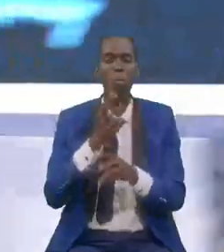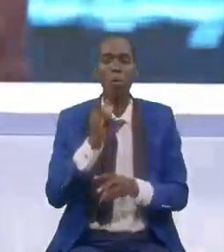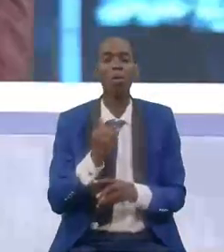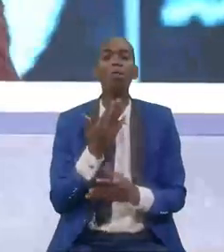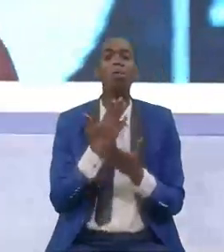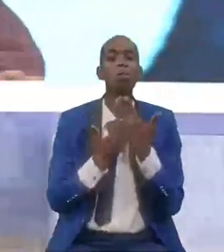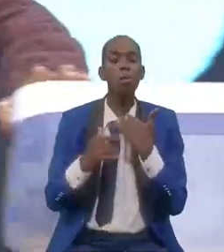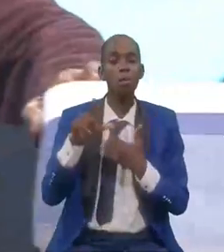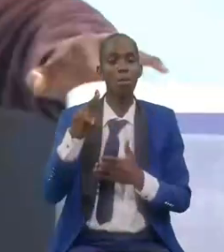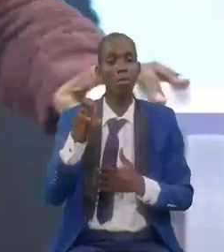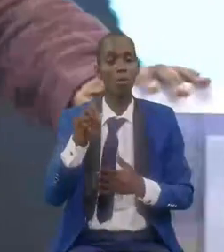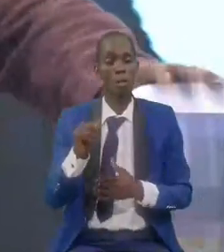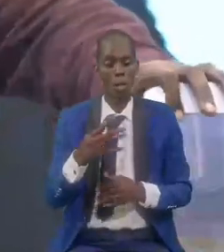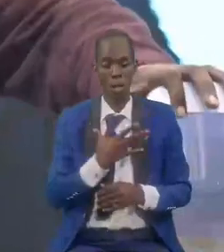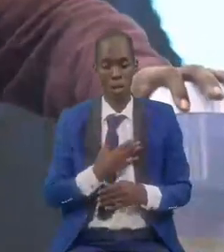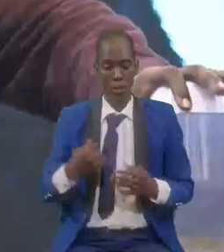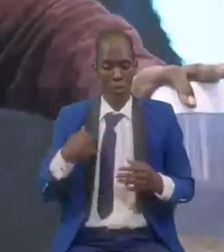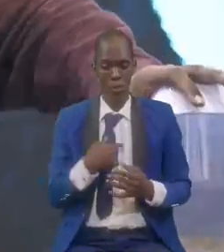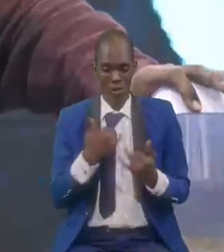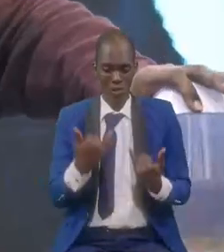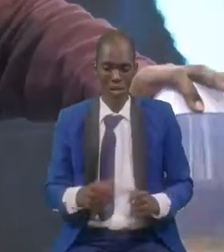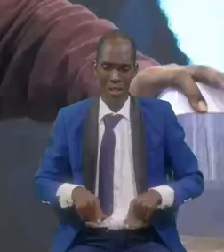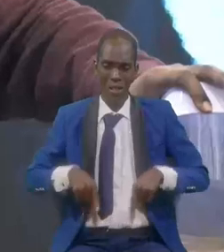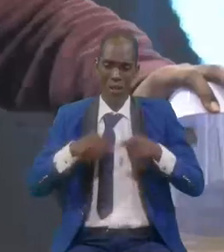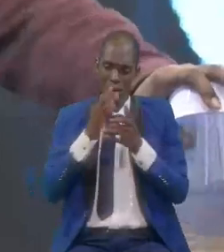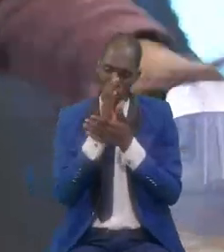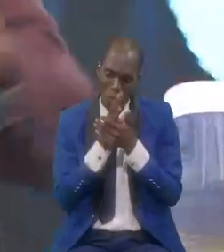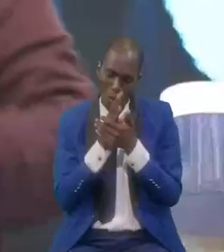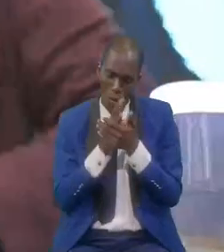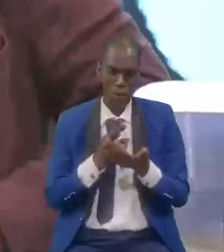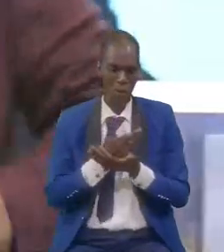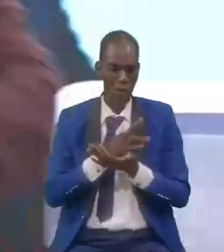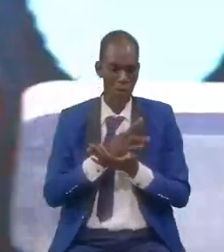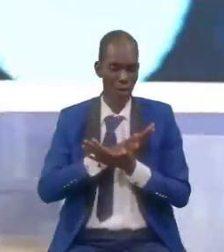et à vivre dans la piété, dans la justice,